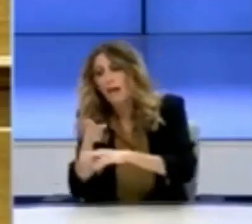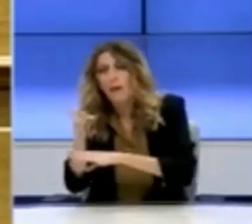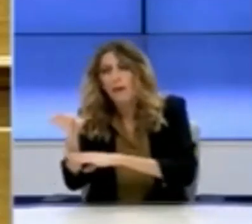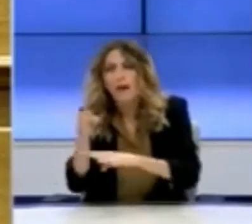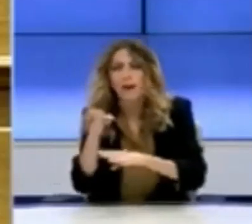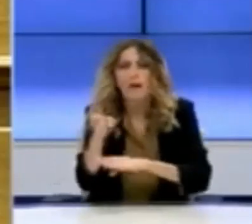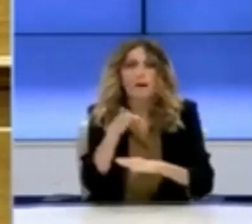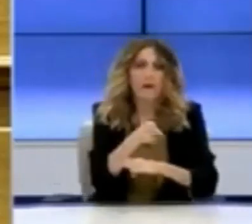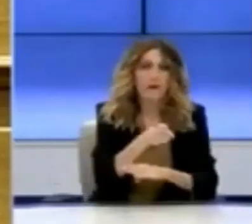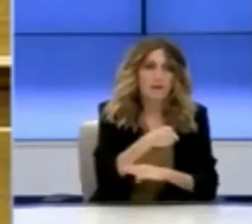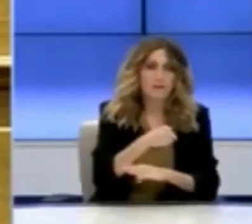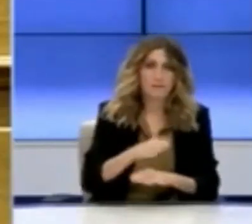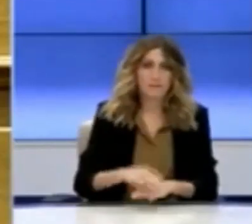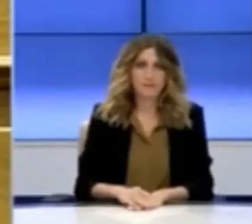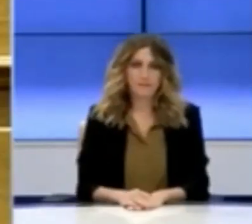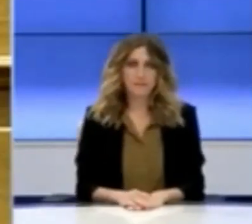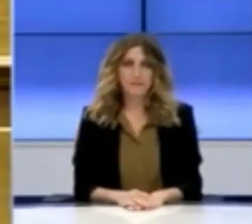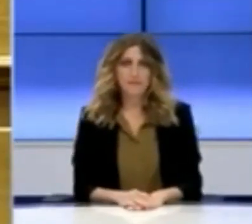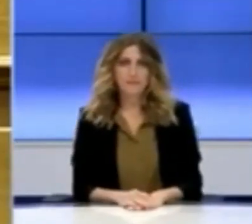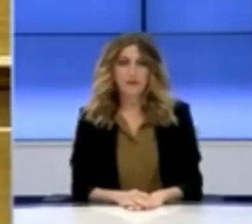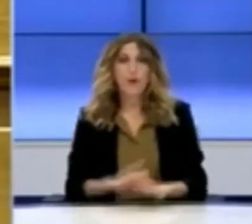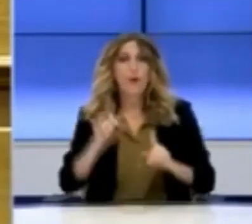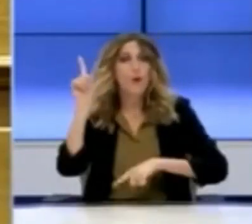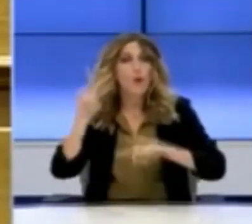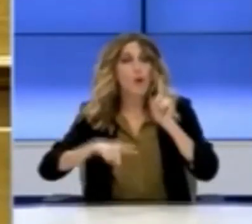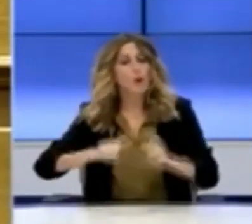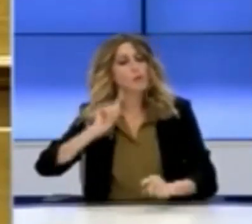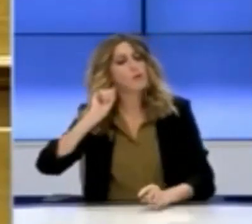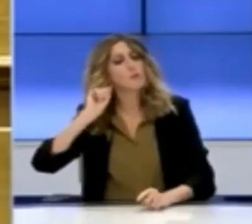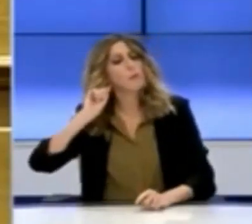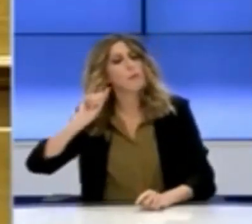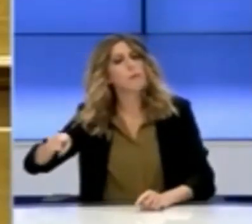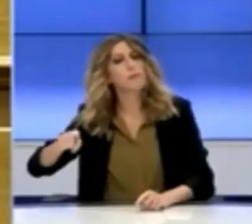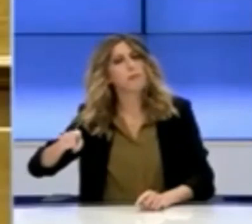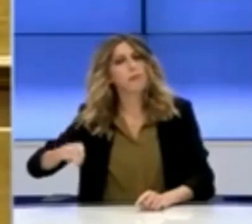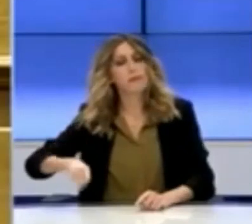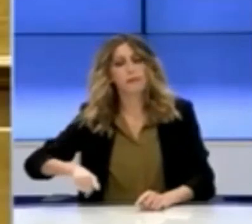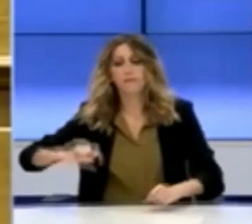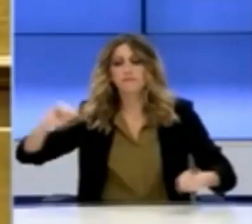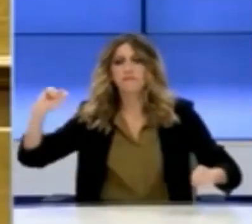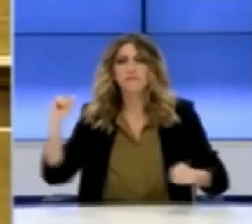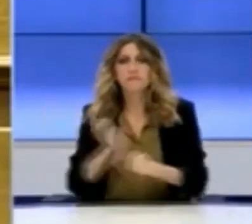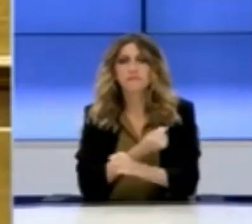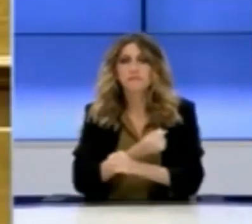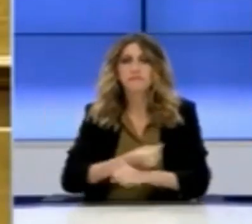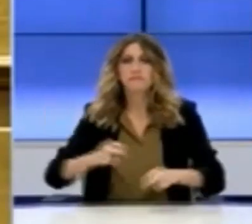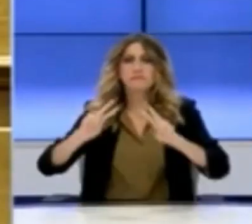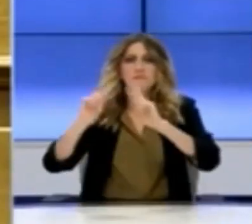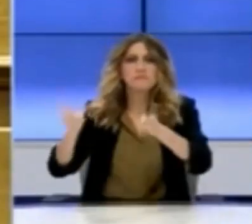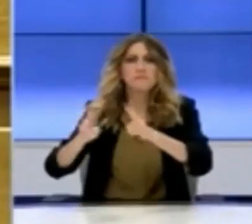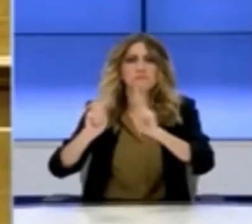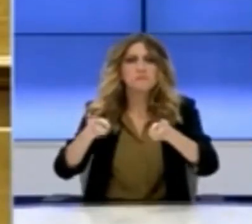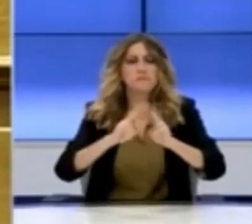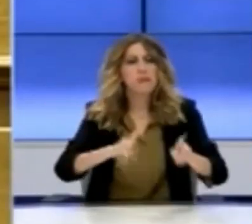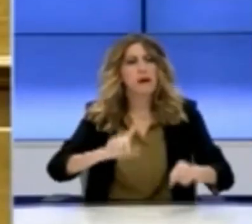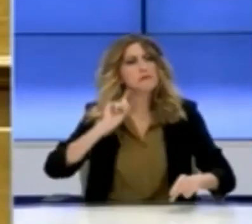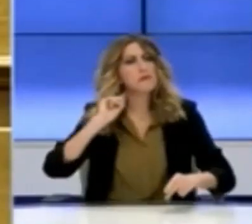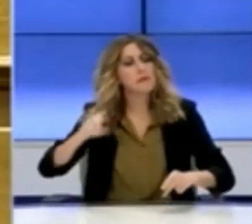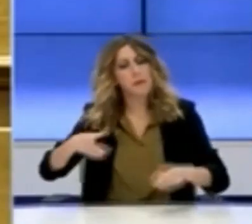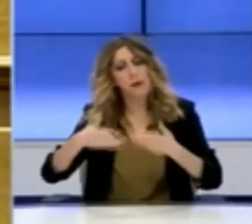Το πρόστιμο, μάλιστα, για τους παραβάτες, για όσους επιμένουν συνειδητά να παραβιάζουν τα